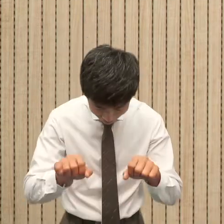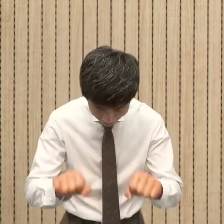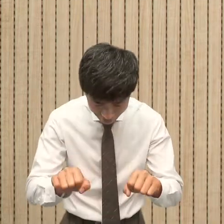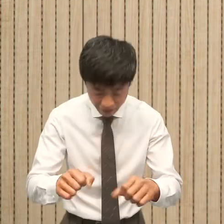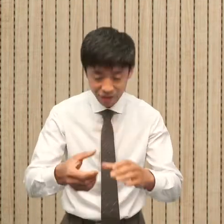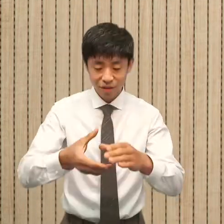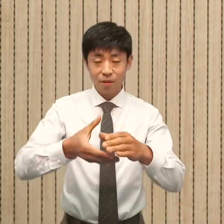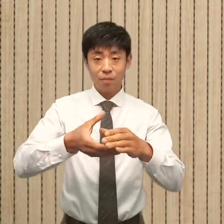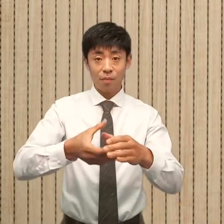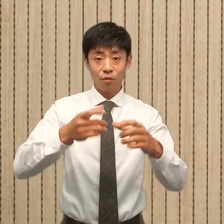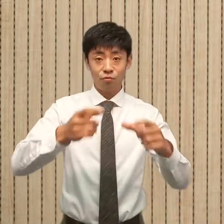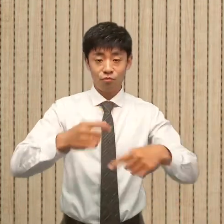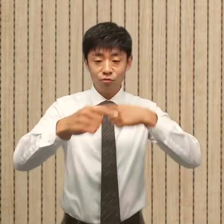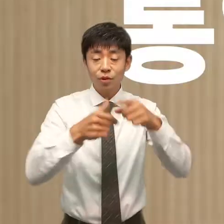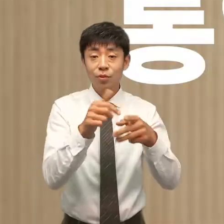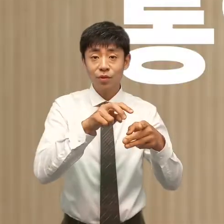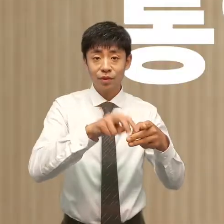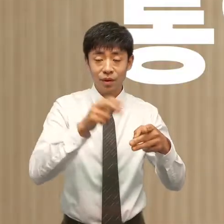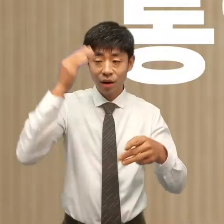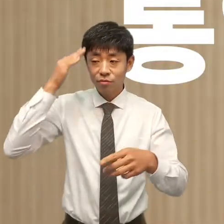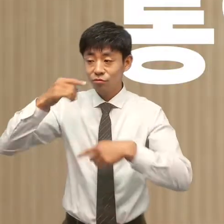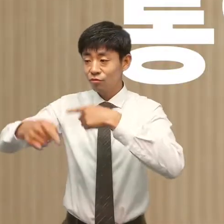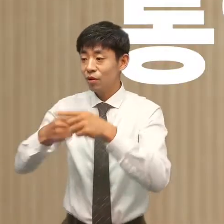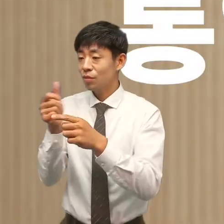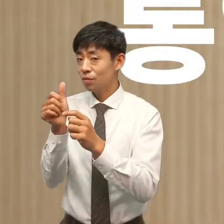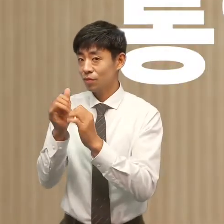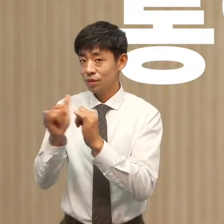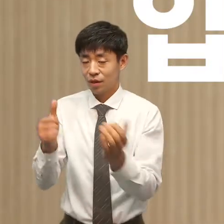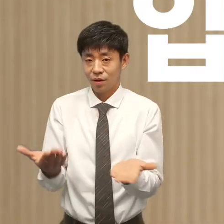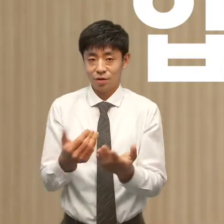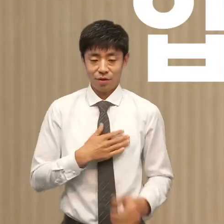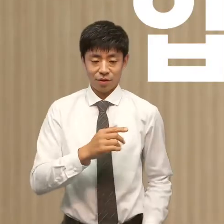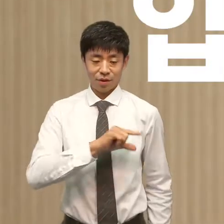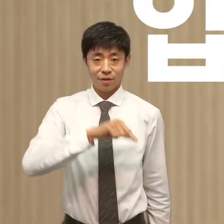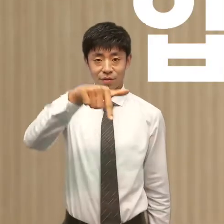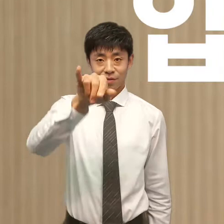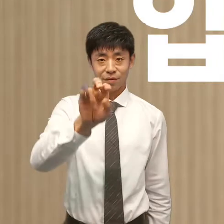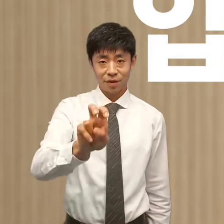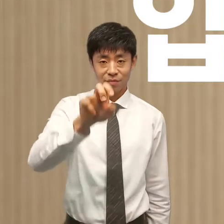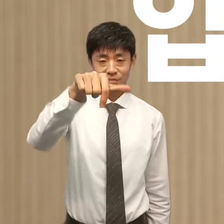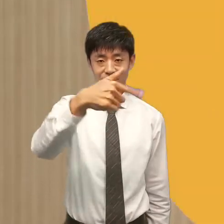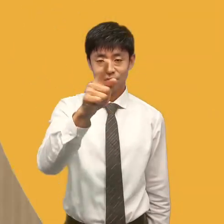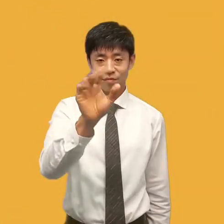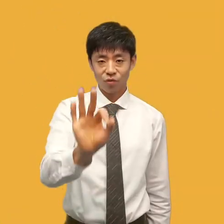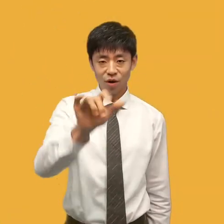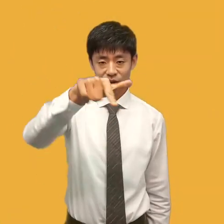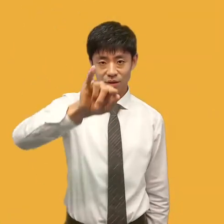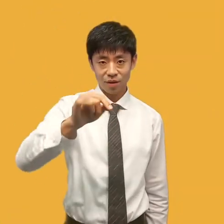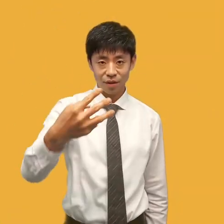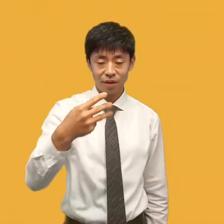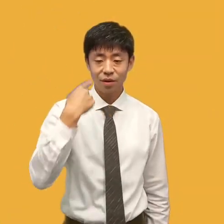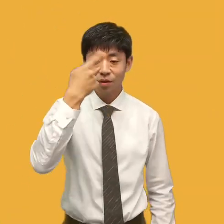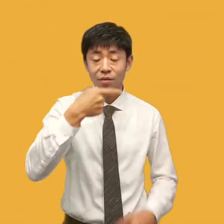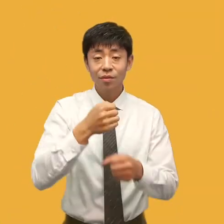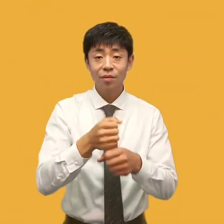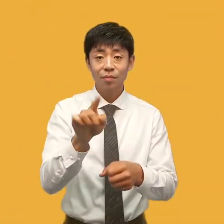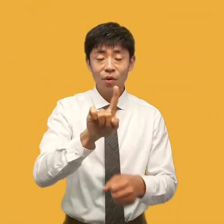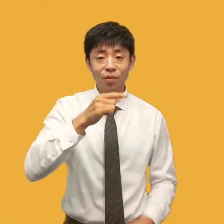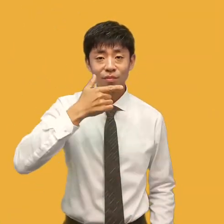안녕하세요. 마포구 수어통역센터에서 한국수어통역사로 일하고 있는 김광길이라고 합니다.